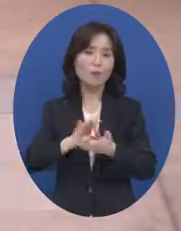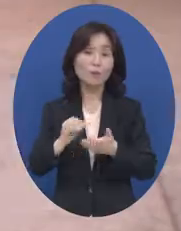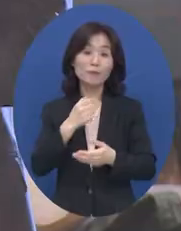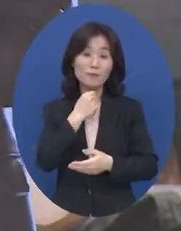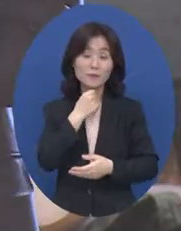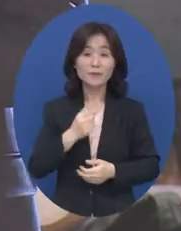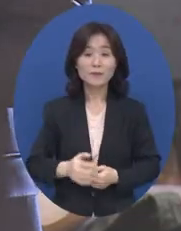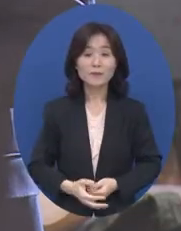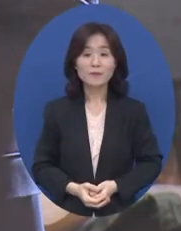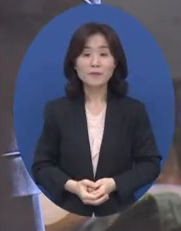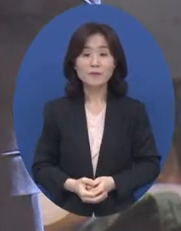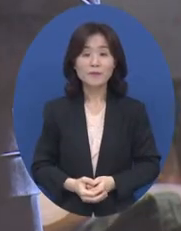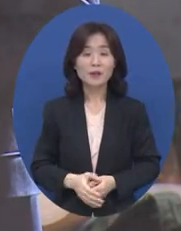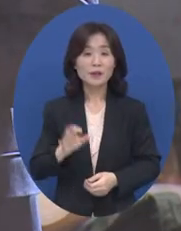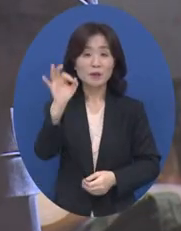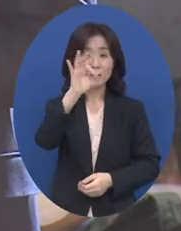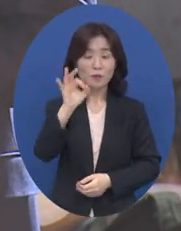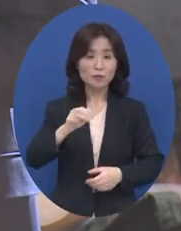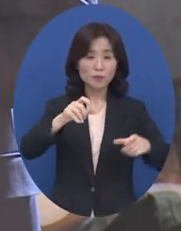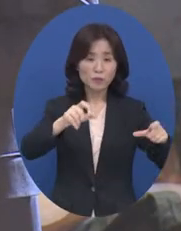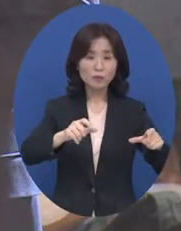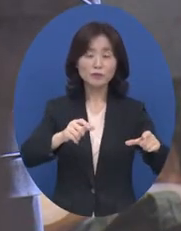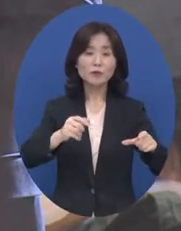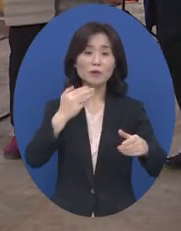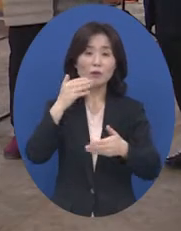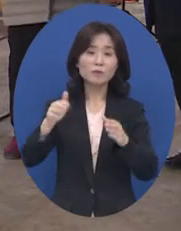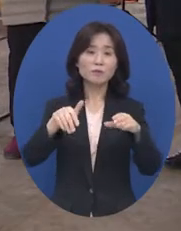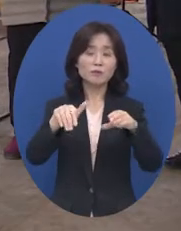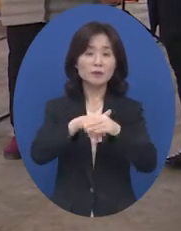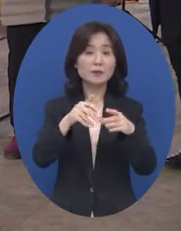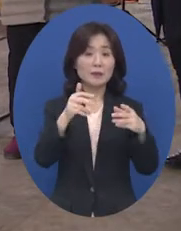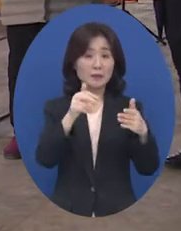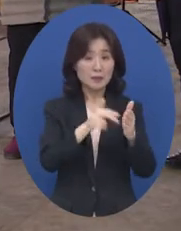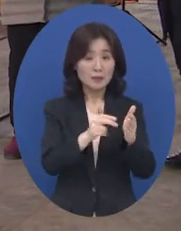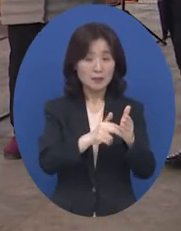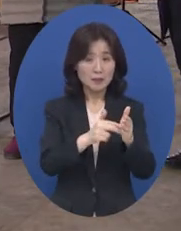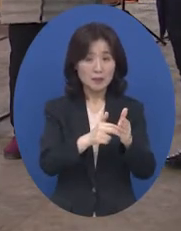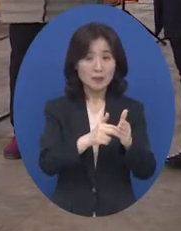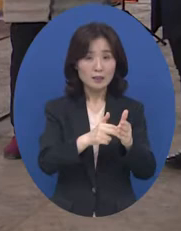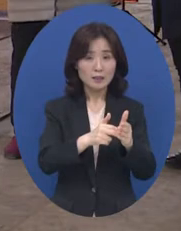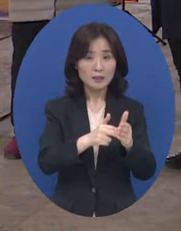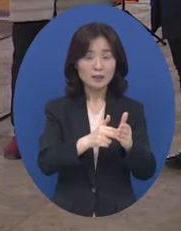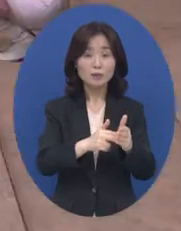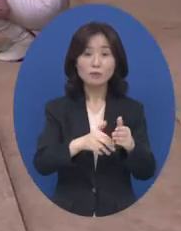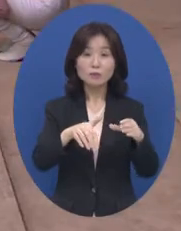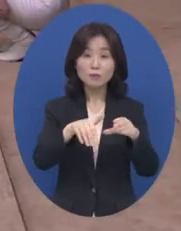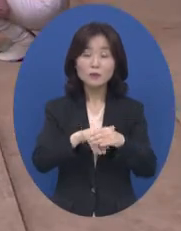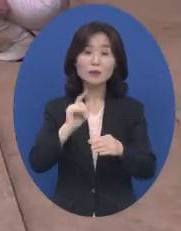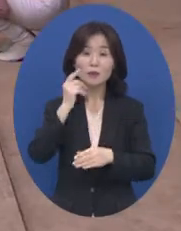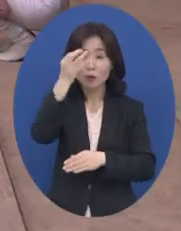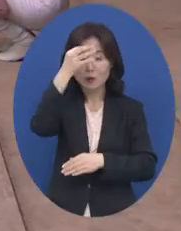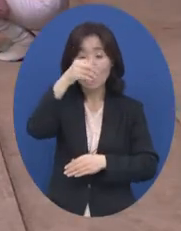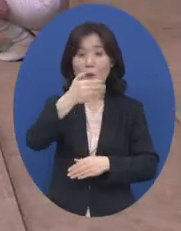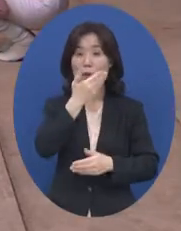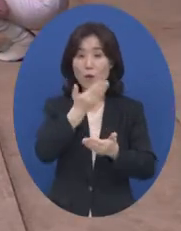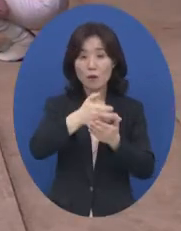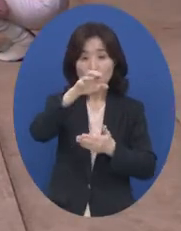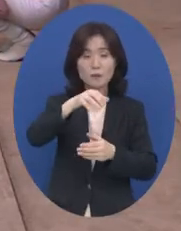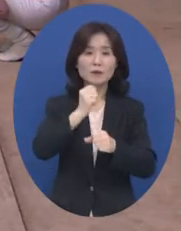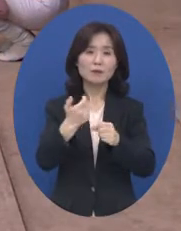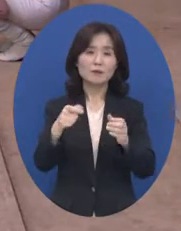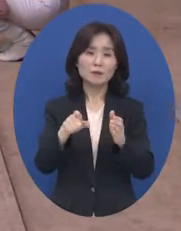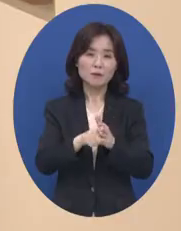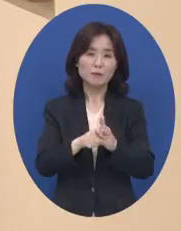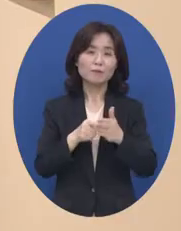있고요. 연천군과 경기문화재단이 접경지에 문화예술 거점 공간을 만들기 위해 추진한